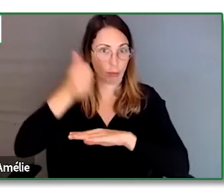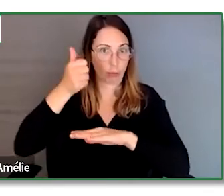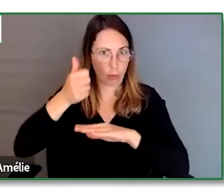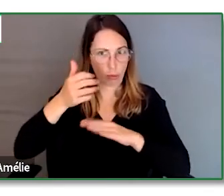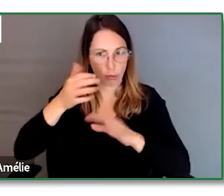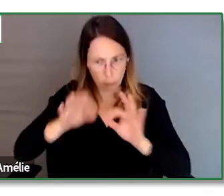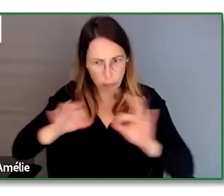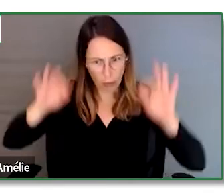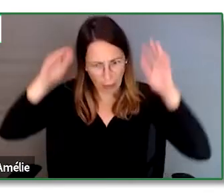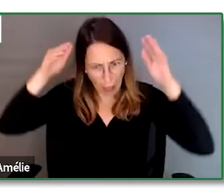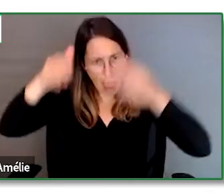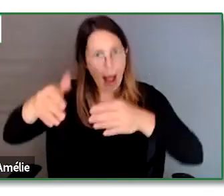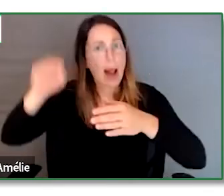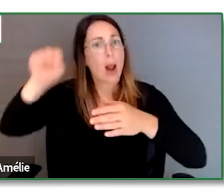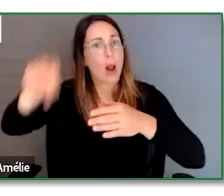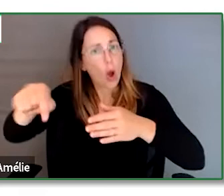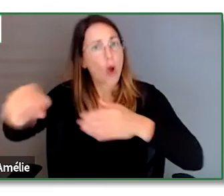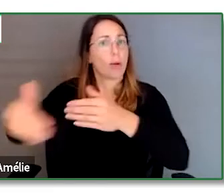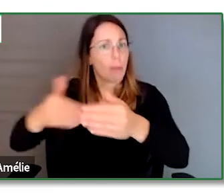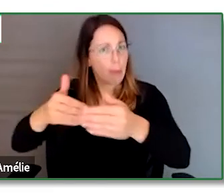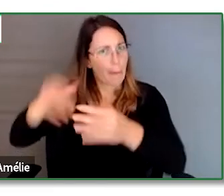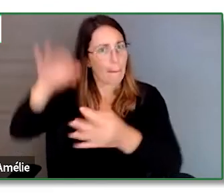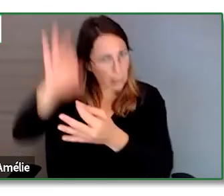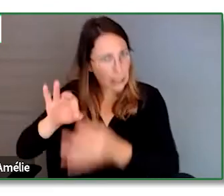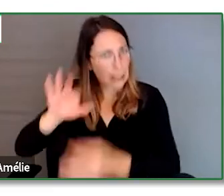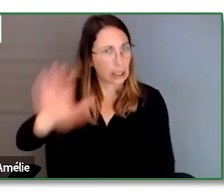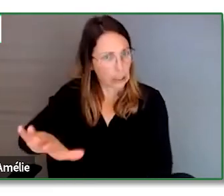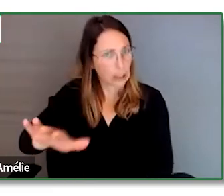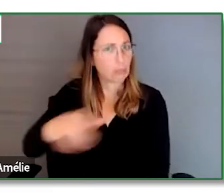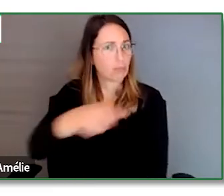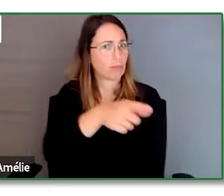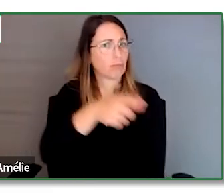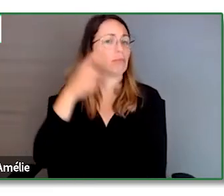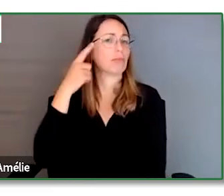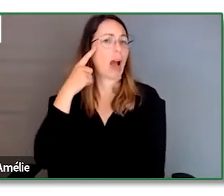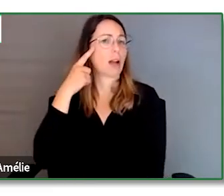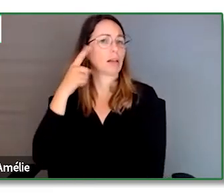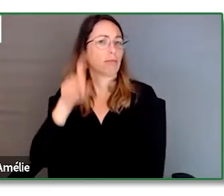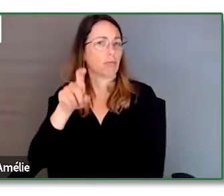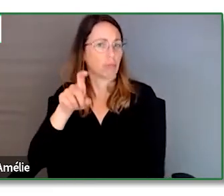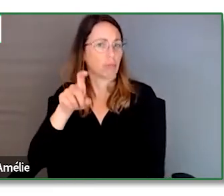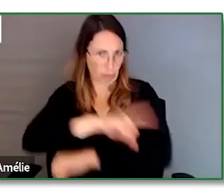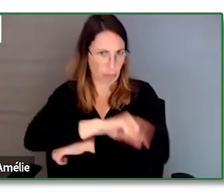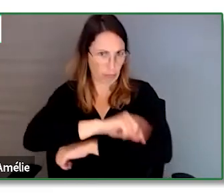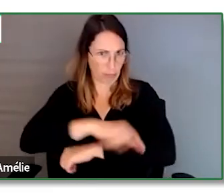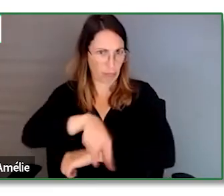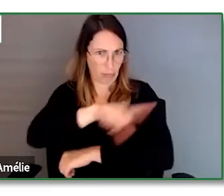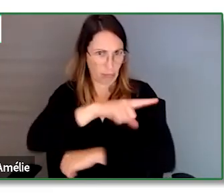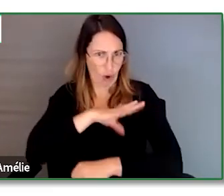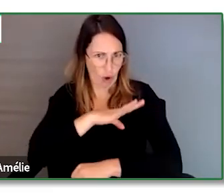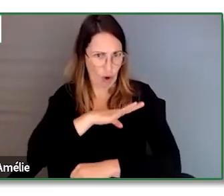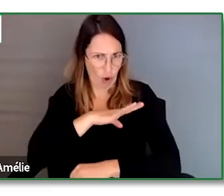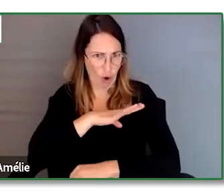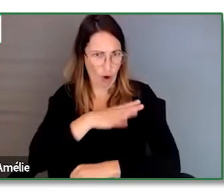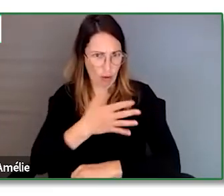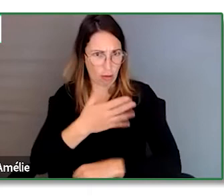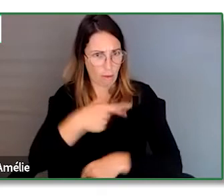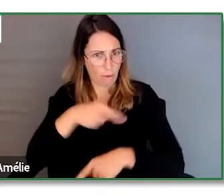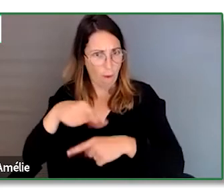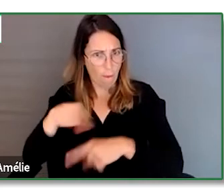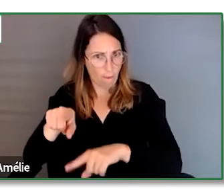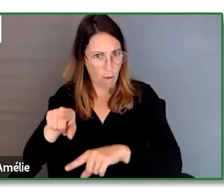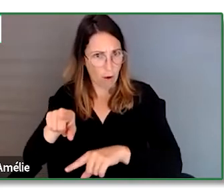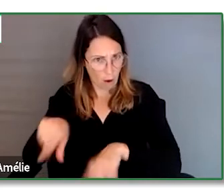est-ce que vous avez les personnels nécessaires qui se rendent sur les lieux et pour s'assurer que l'accessibilité